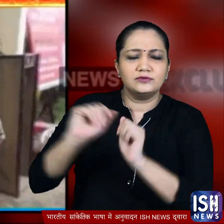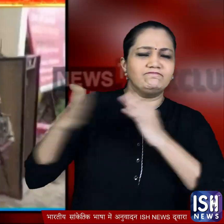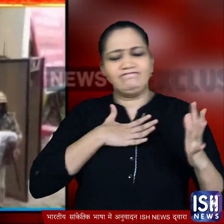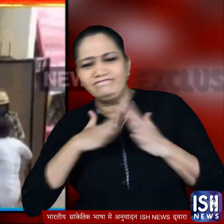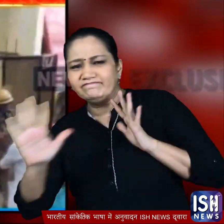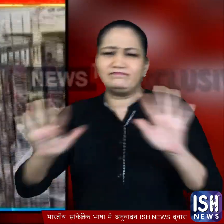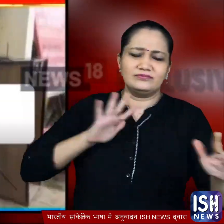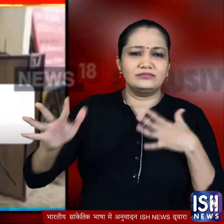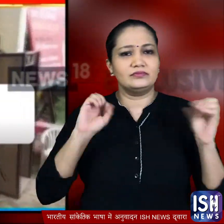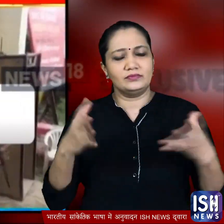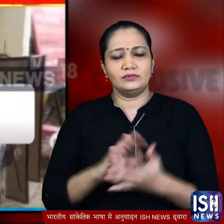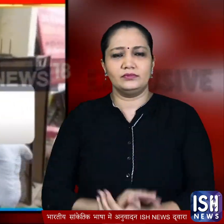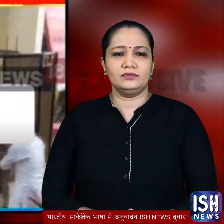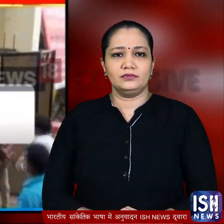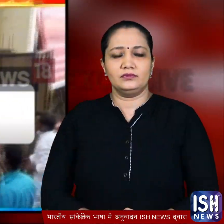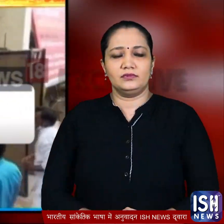से उनकी धक्का मुक्की शुरू हो गई।